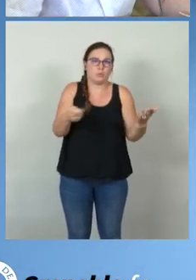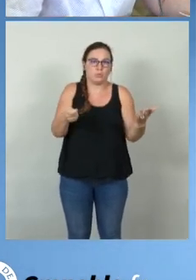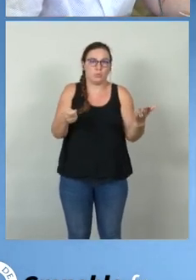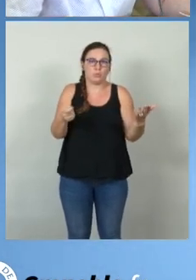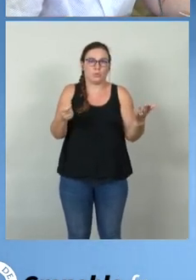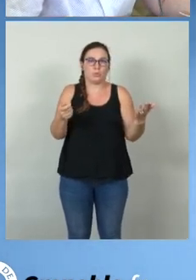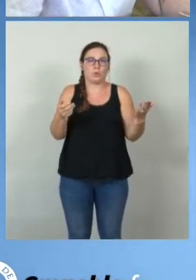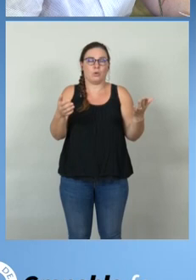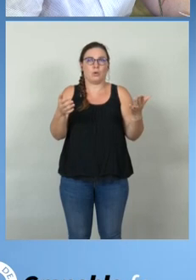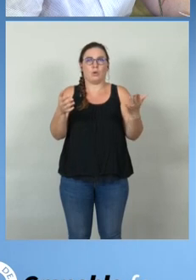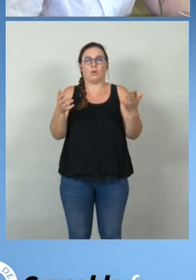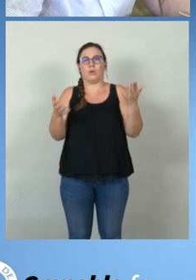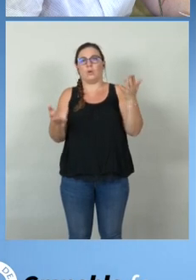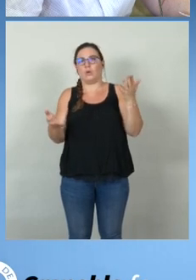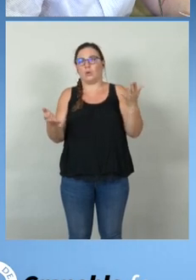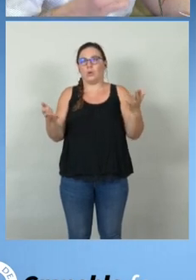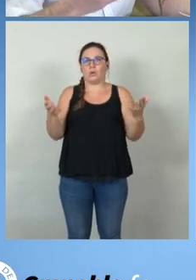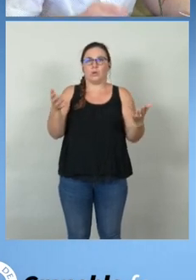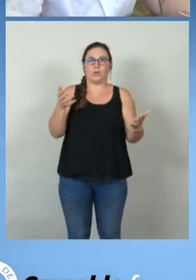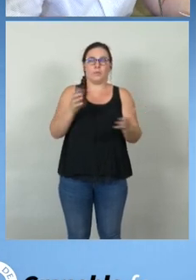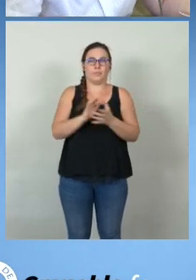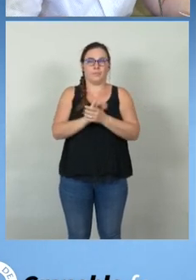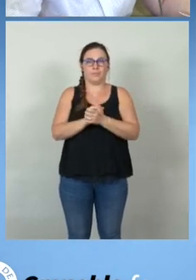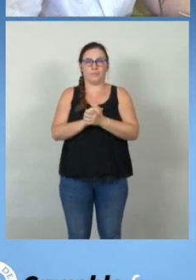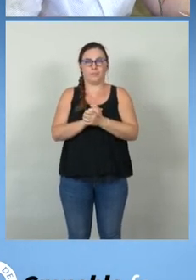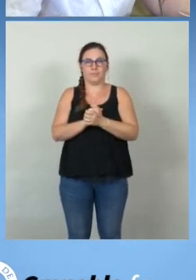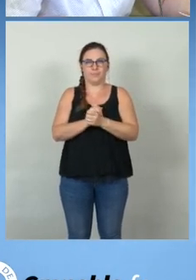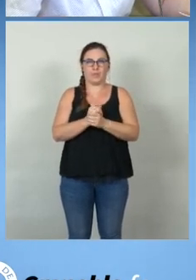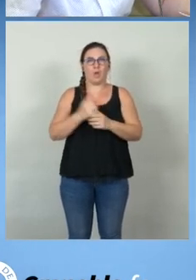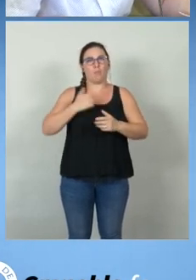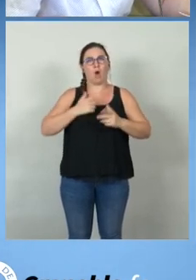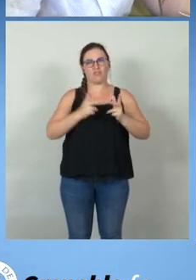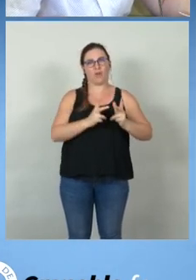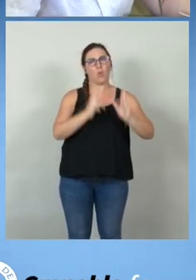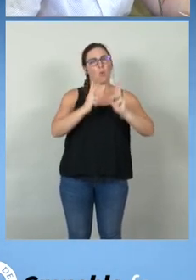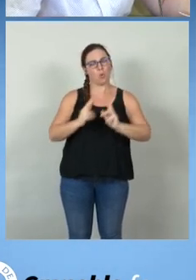dirais je segmenterais le propos